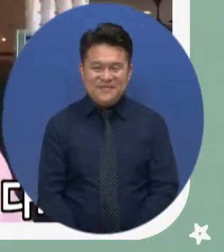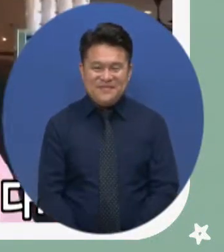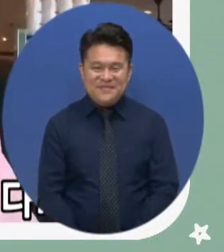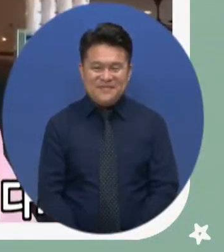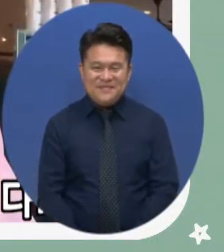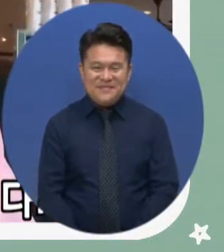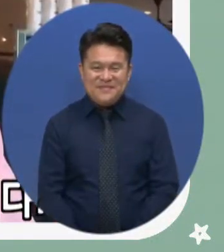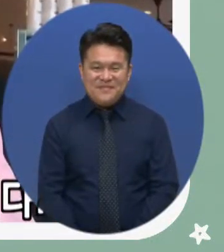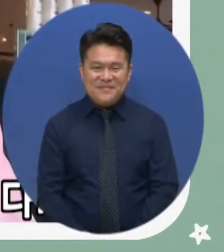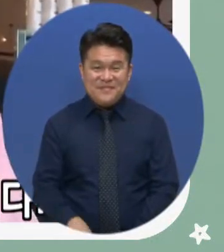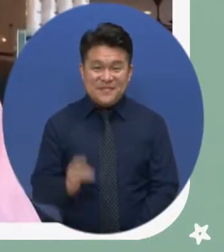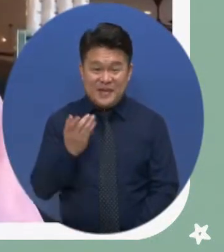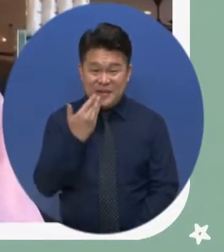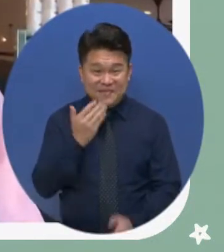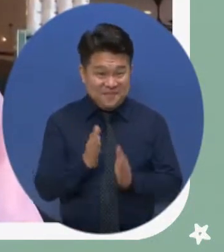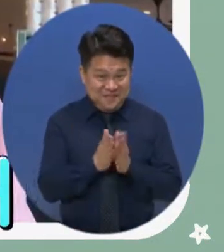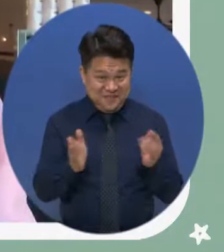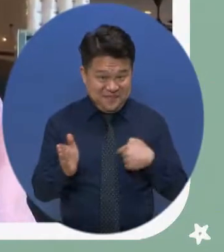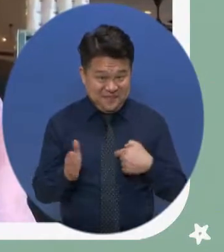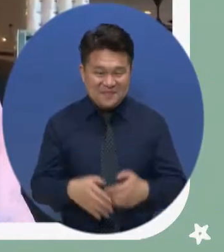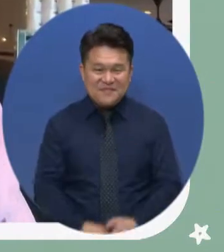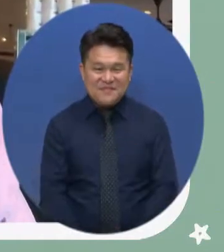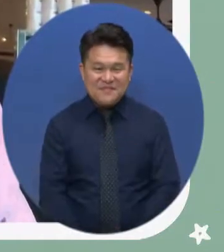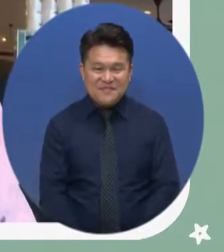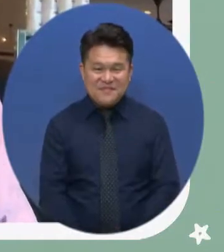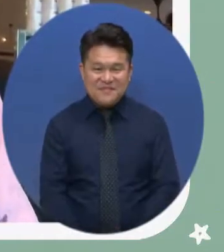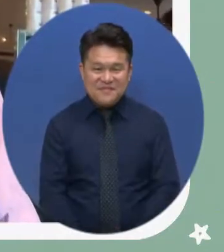첫 식사를 하겠습니다.